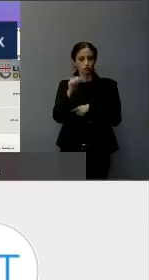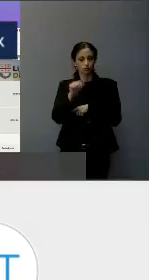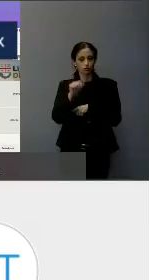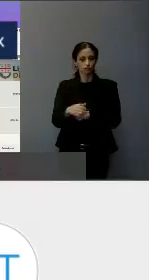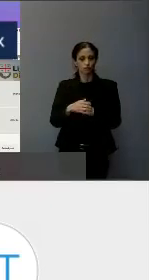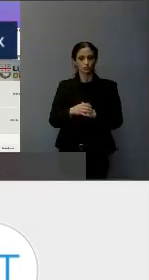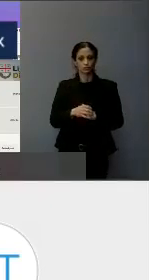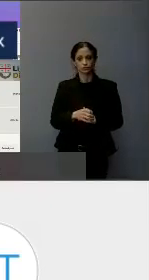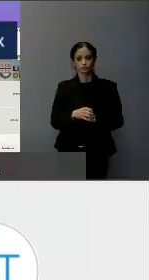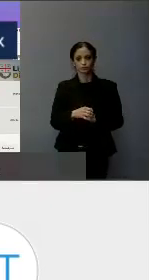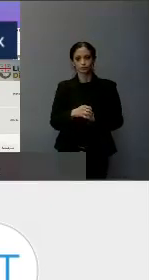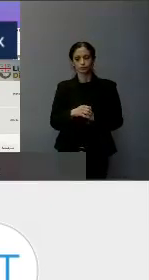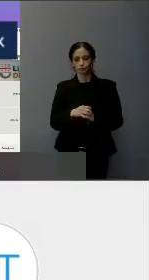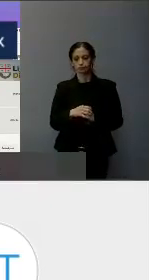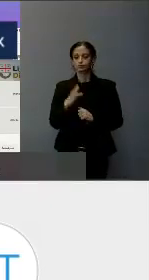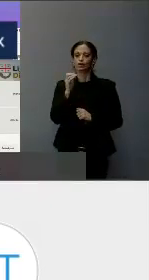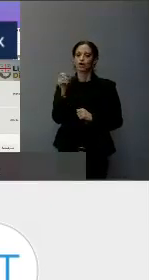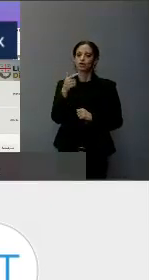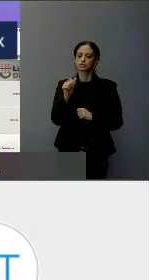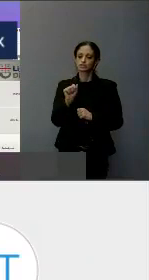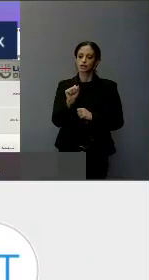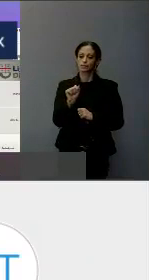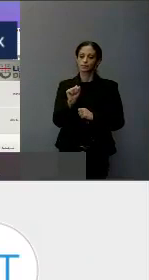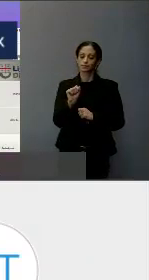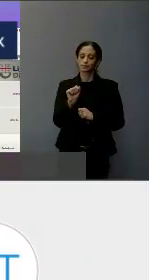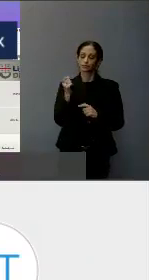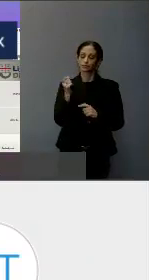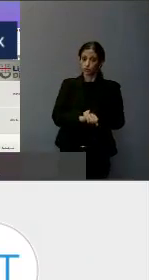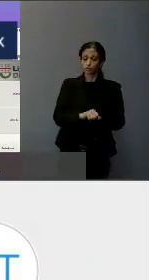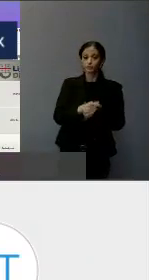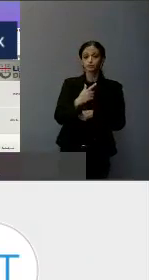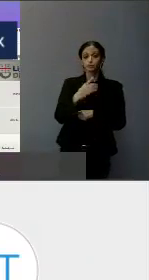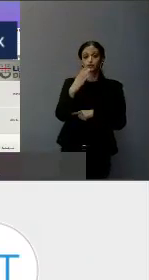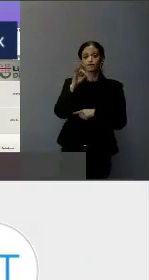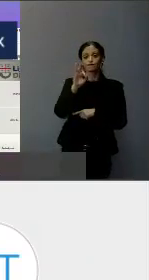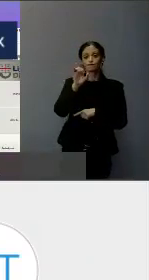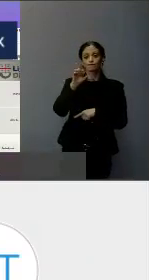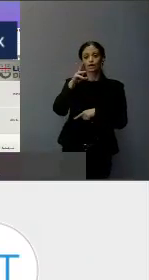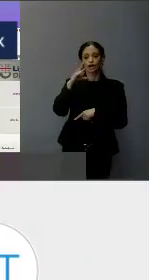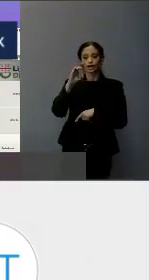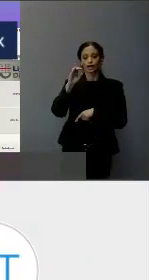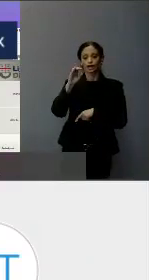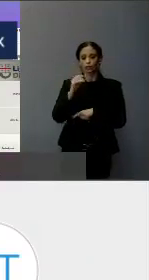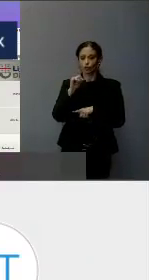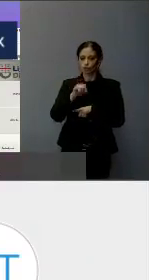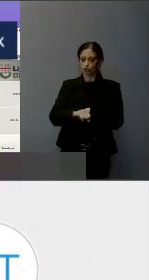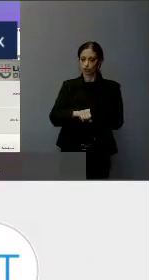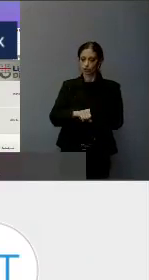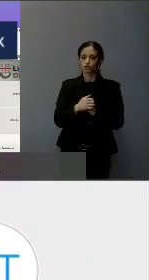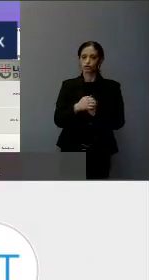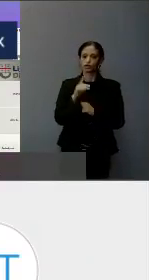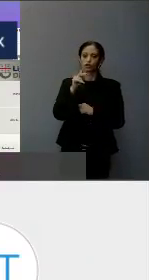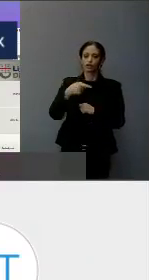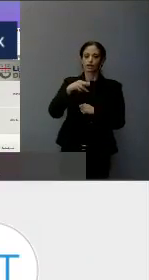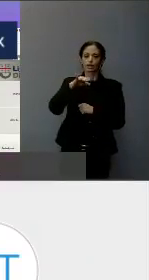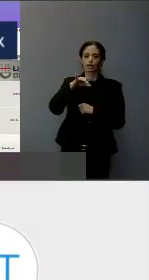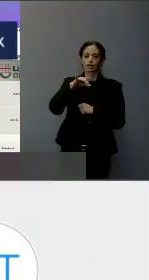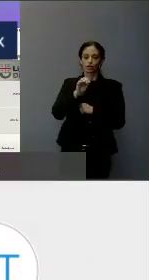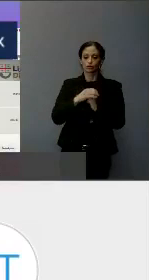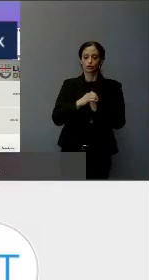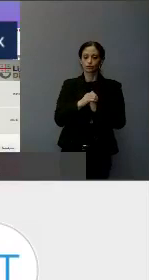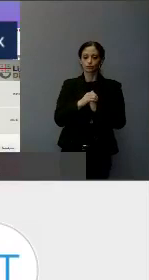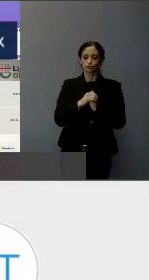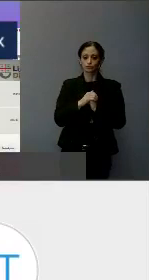contrarie consigliere costa contrario consigliere ferrero contraria signore grillo